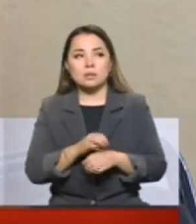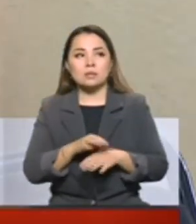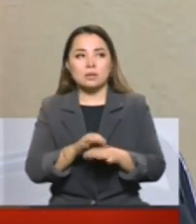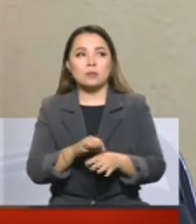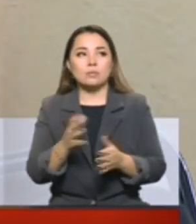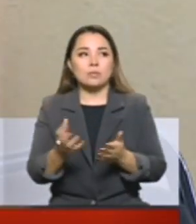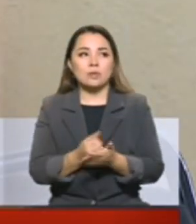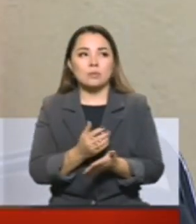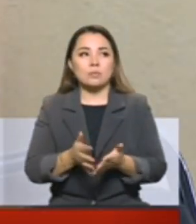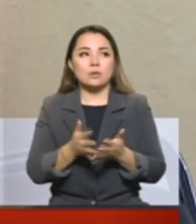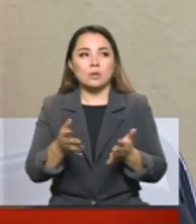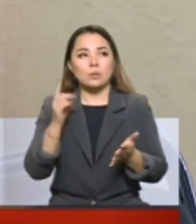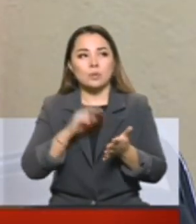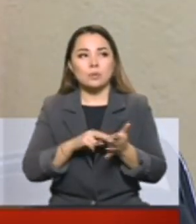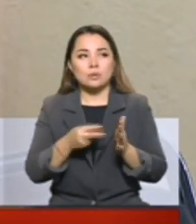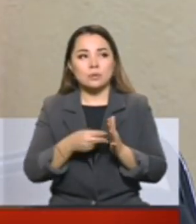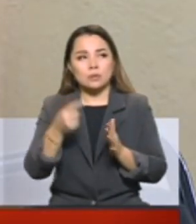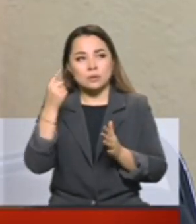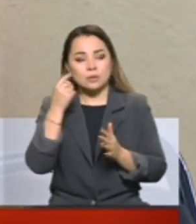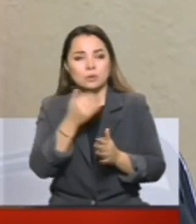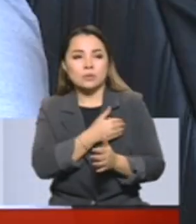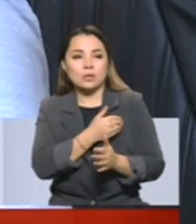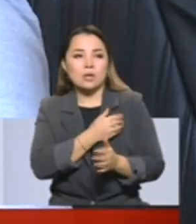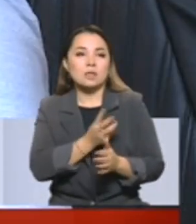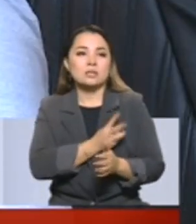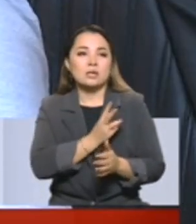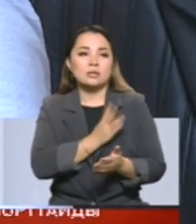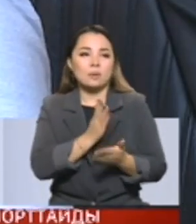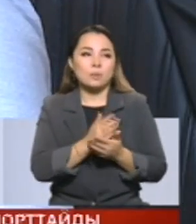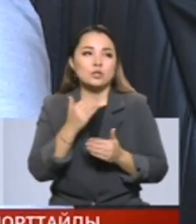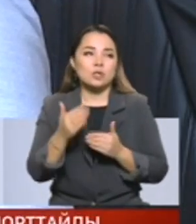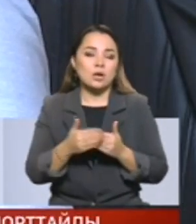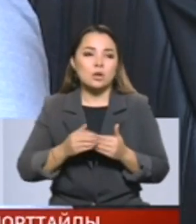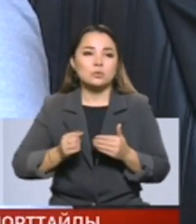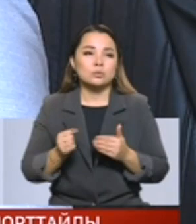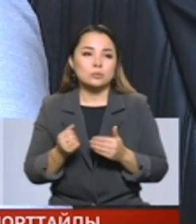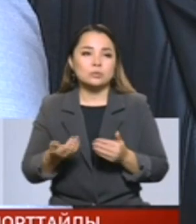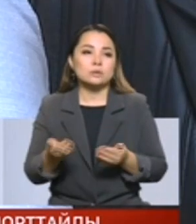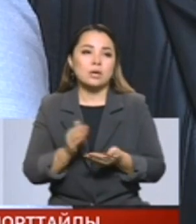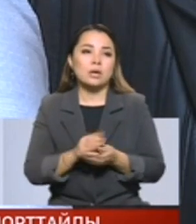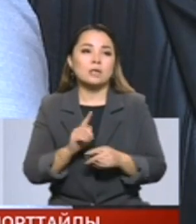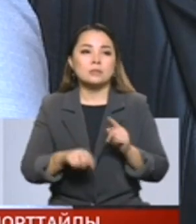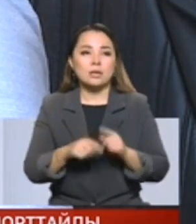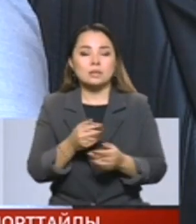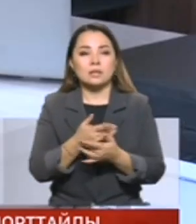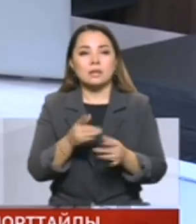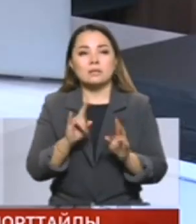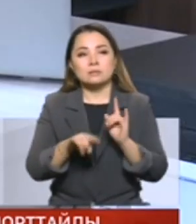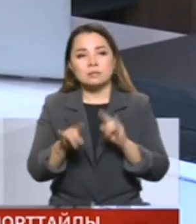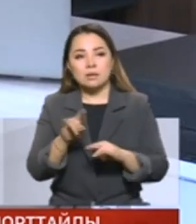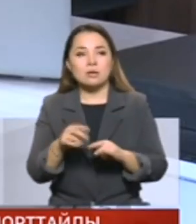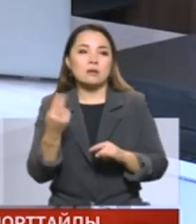орасан табысқа кенелемін деген ой санасын улады. Уақыт өте жақындарына, достары мен таныстарына түрлі сылтау айтып,